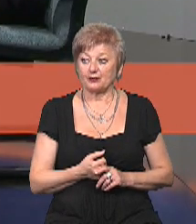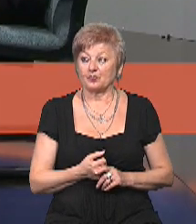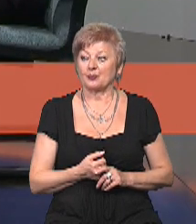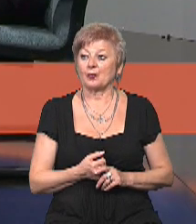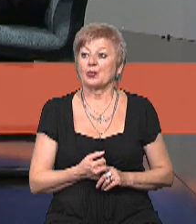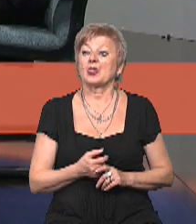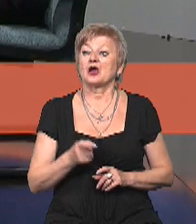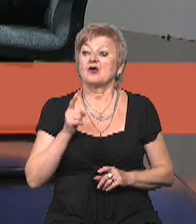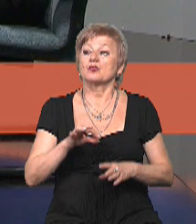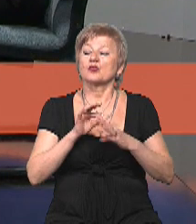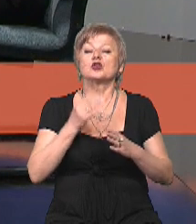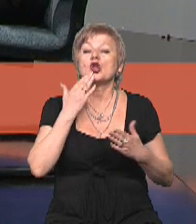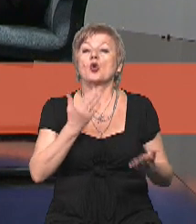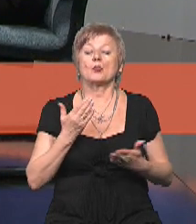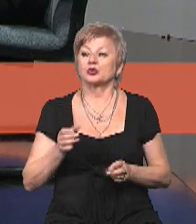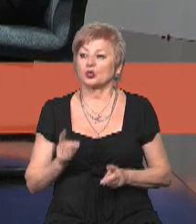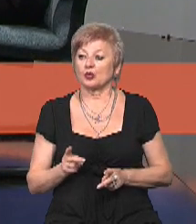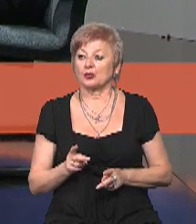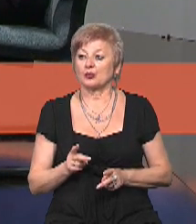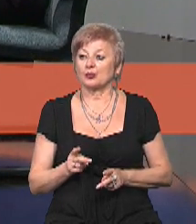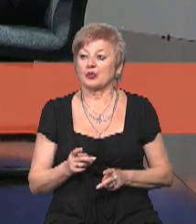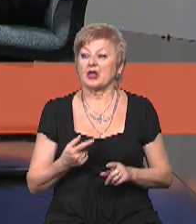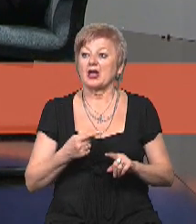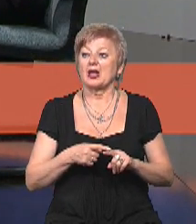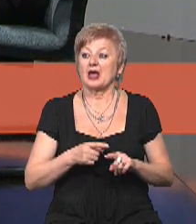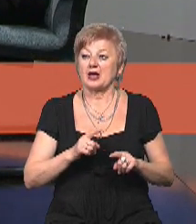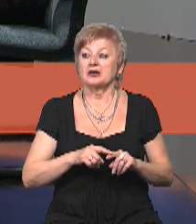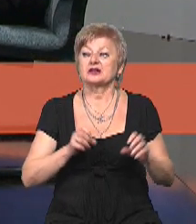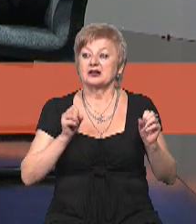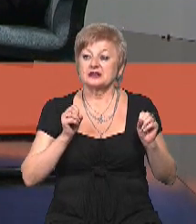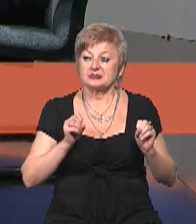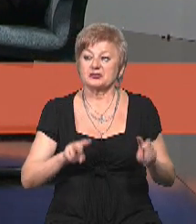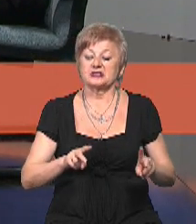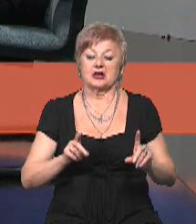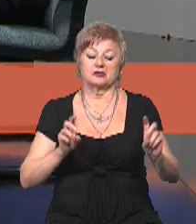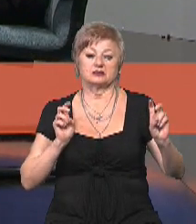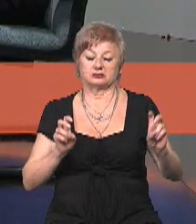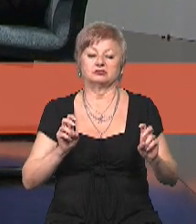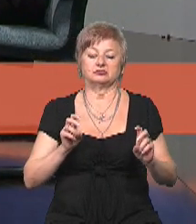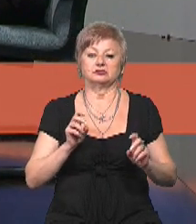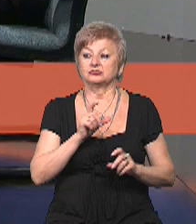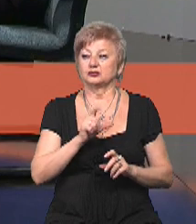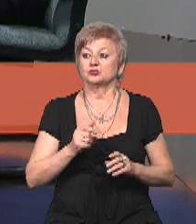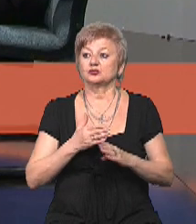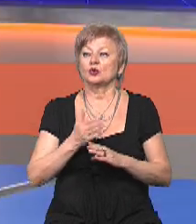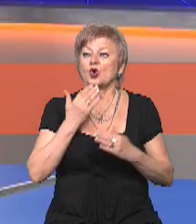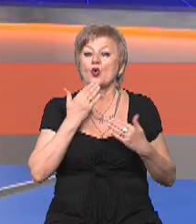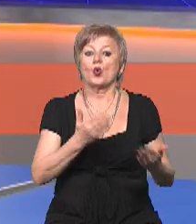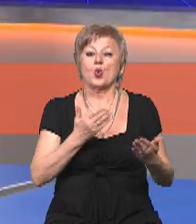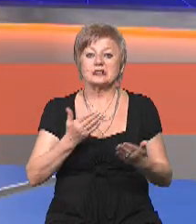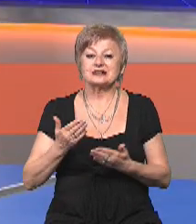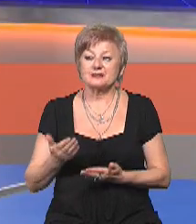це опитування? Значить, здійснювали супервізію, це тепер такий новий термін. Опитування під час цієї